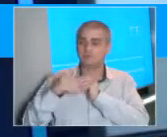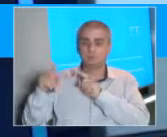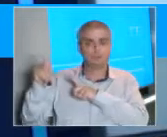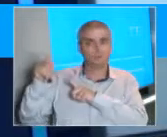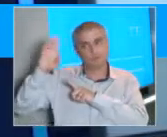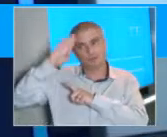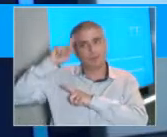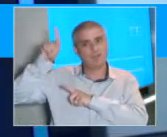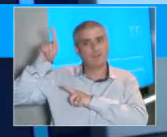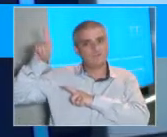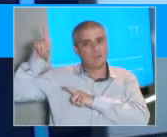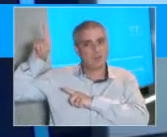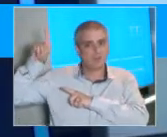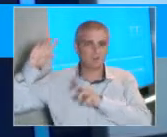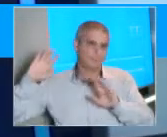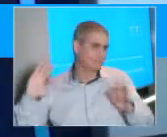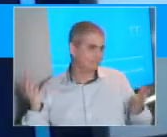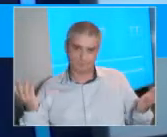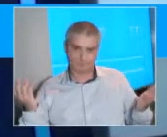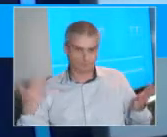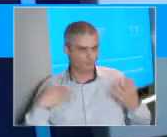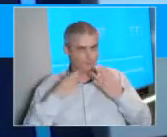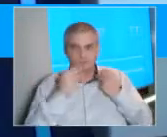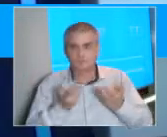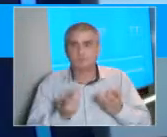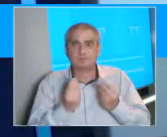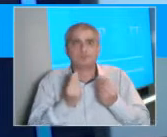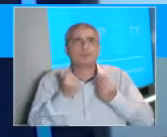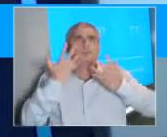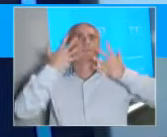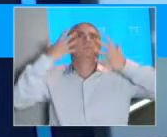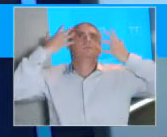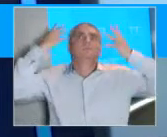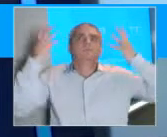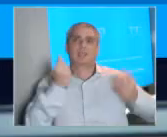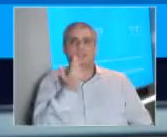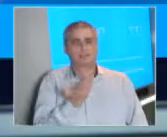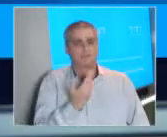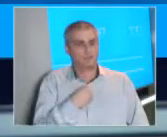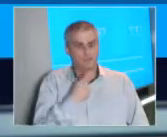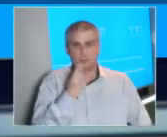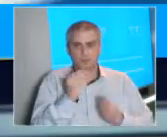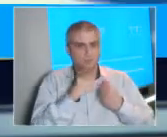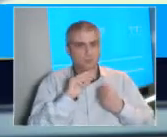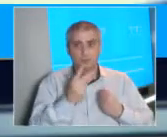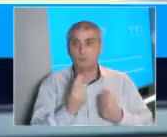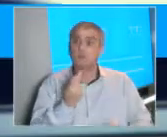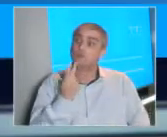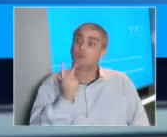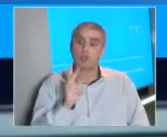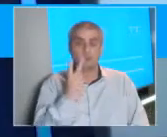הסיום של המסע ומתן בחיפה. אנחנו מדברים פה על סכומים אדירים של כסף. ואני אומר עוד פעם,